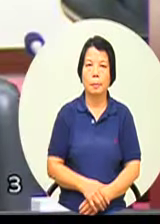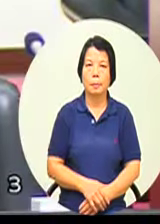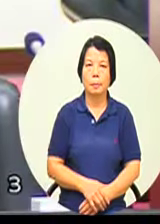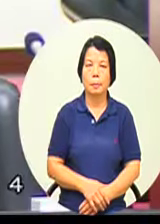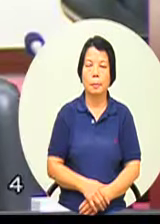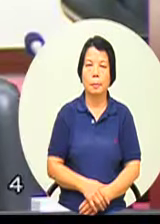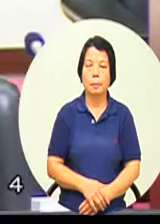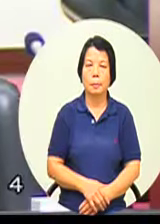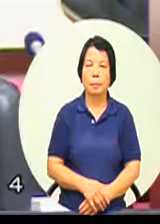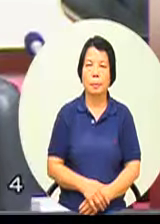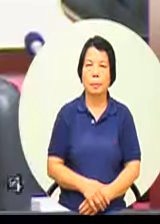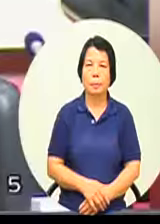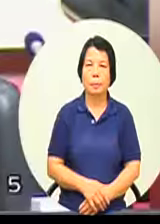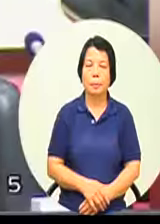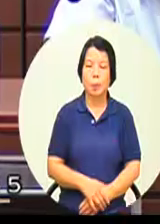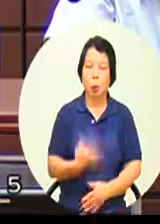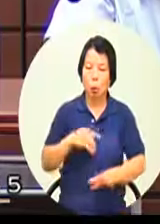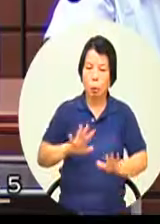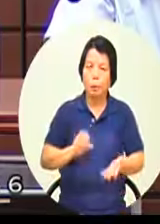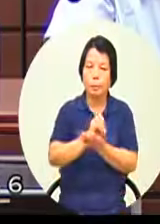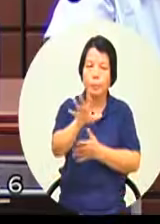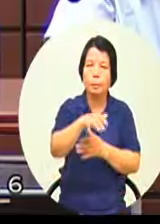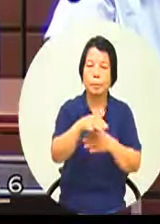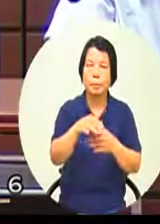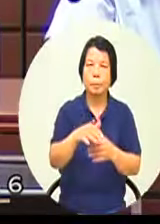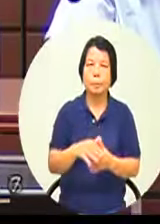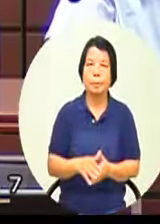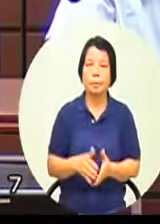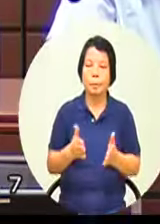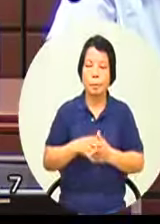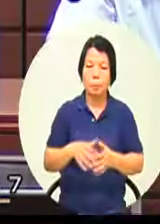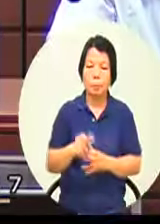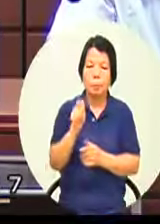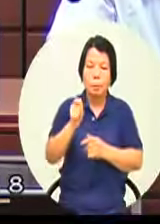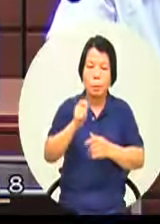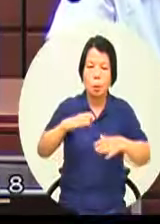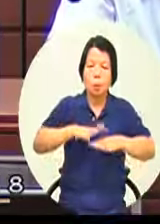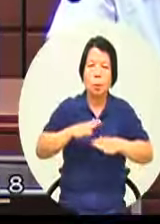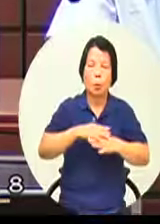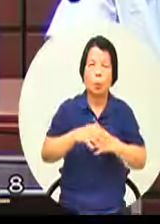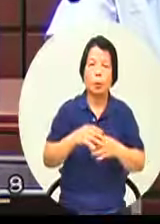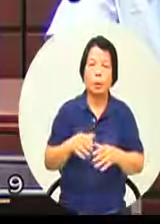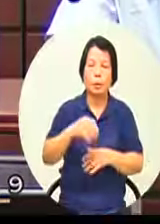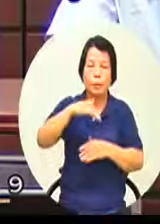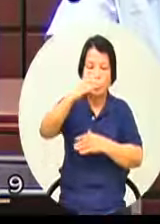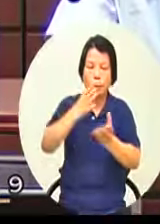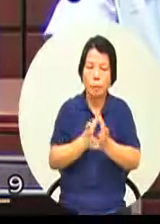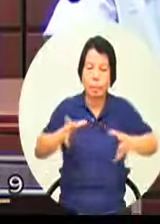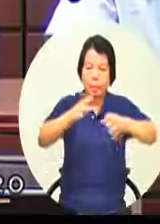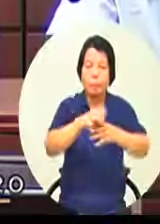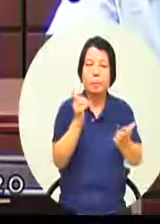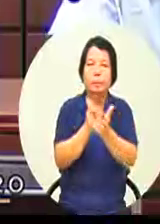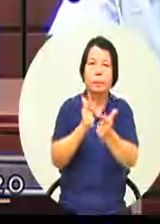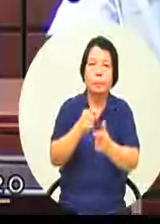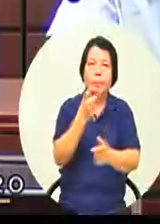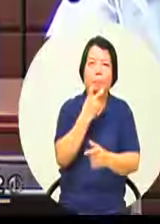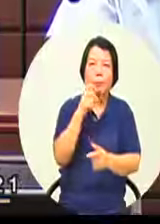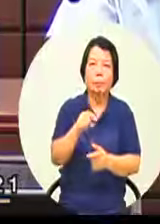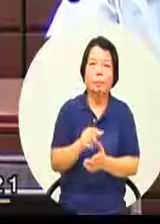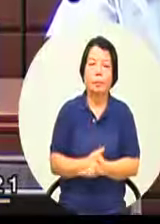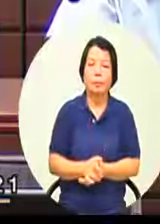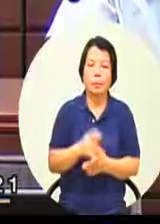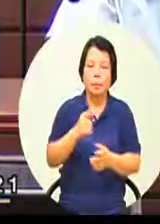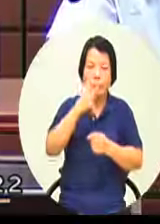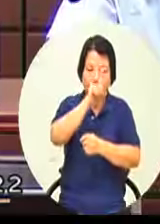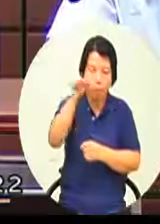哦，迄、那个代志我甲你报告者，主干路，哎，主干路的高丽菜储存150吨是配合中央，伊伫一工